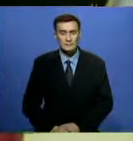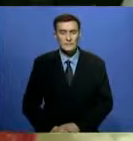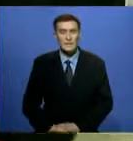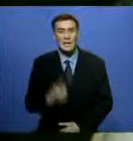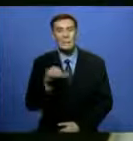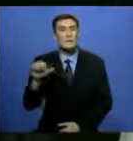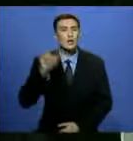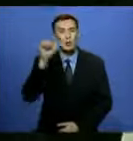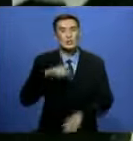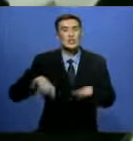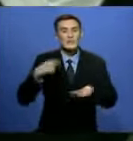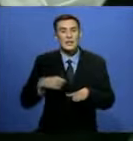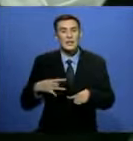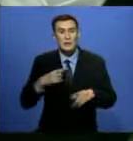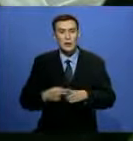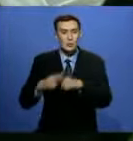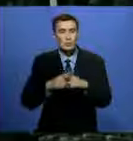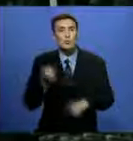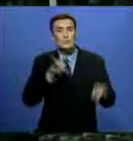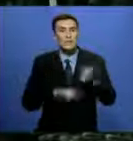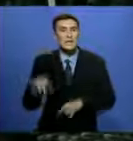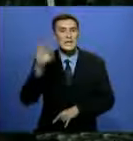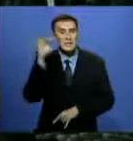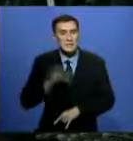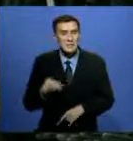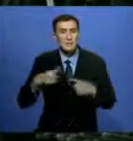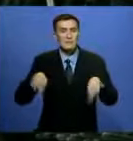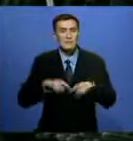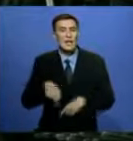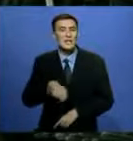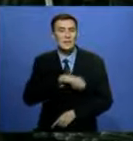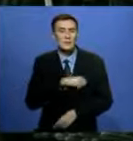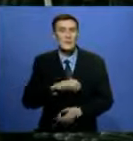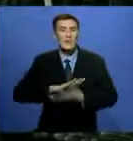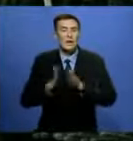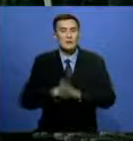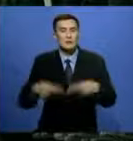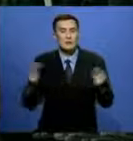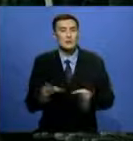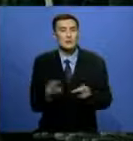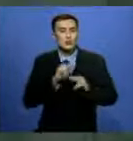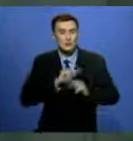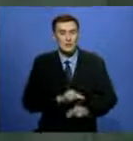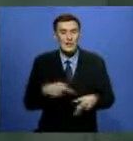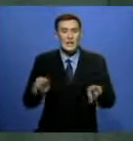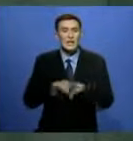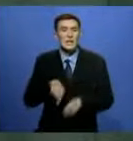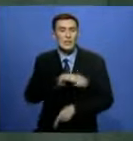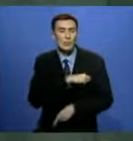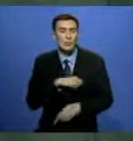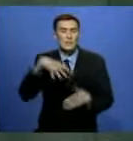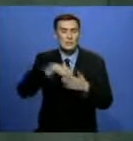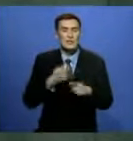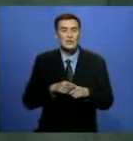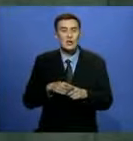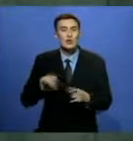Полтора года белорусское швейное предприятие убеждало немецких производителей термометров заключить договор о сотрудничестве. Такие термометры, как в